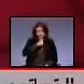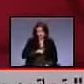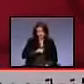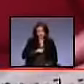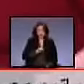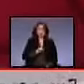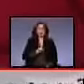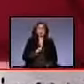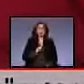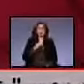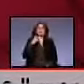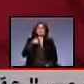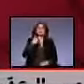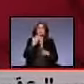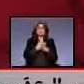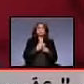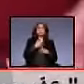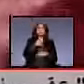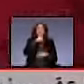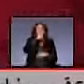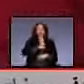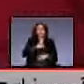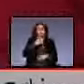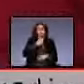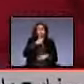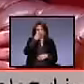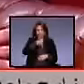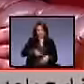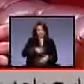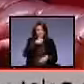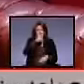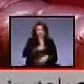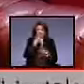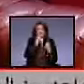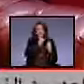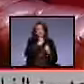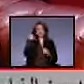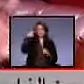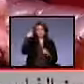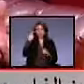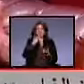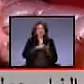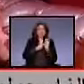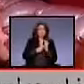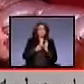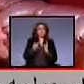حاجه فيجي يقول لي اصل انت عملت. خلاص انا سيبني انا مع نفسي. انا كفايه على اللي عملته انا مع كريم. فبفكر ايه اللي انا